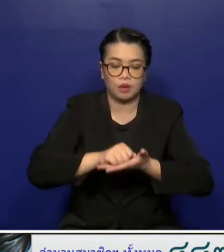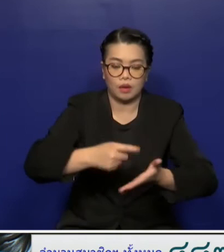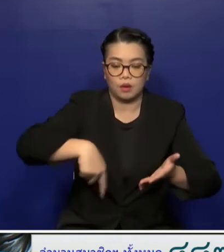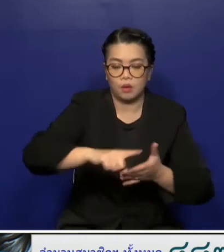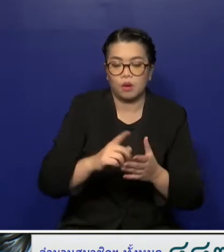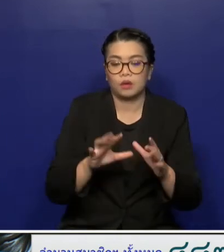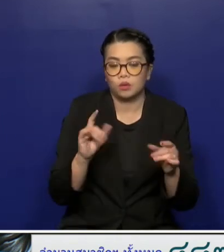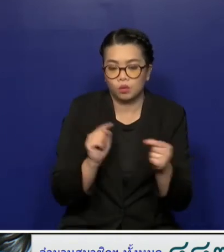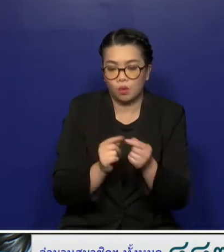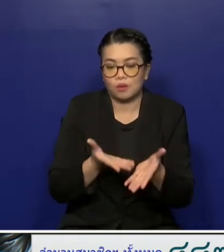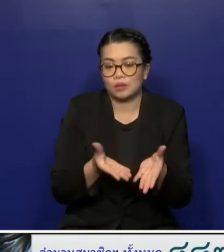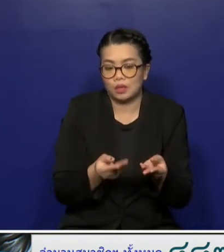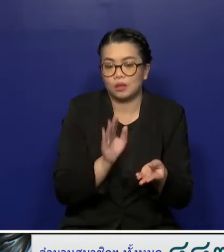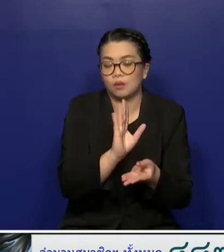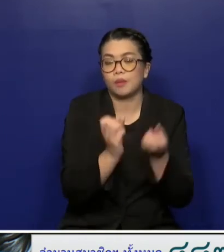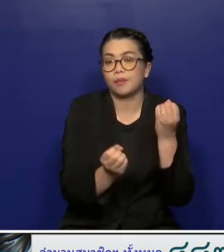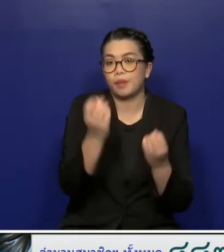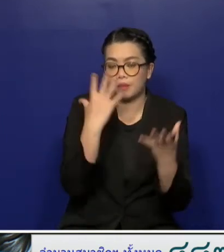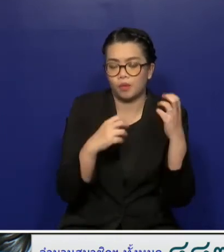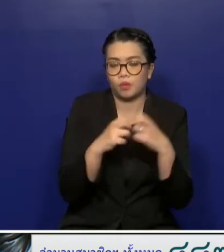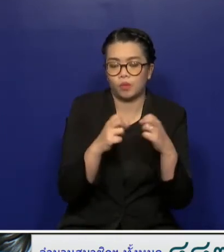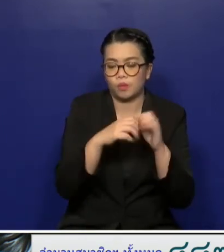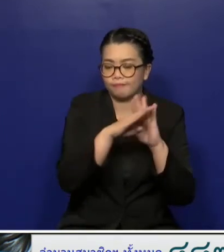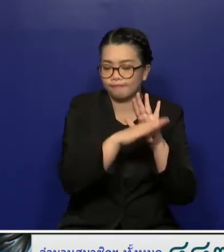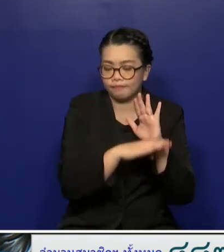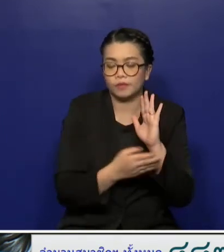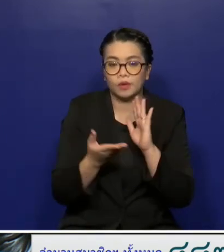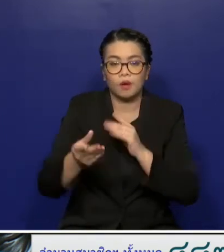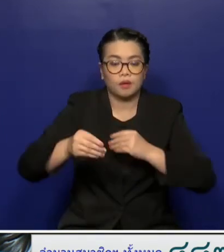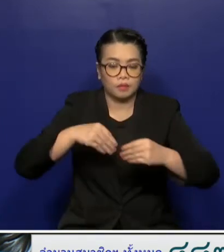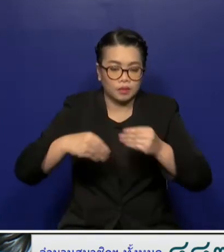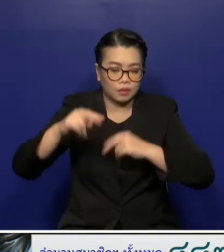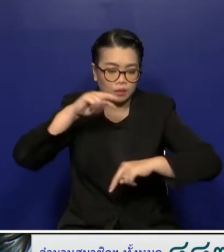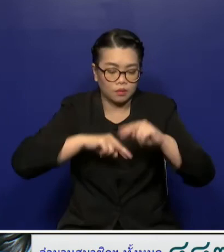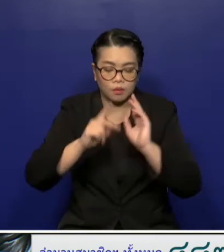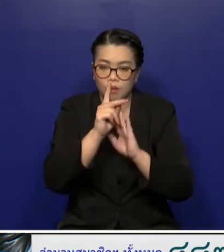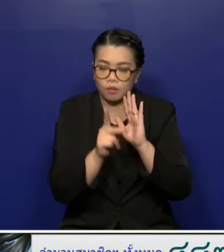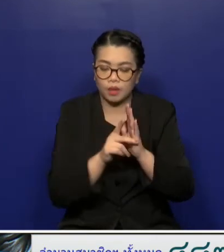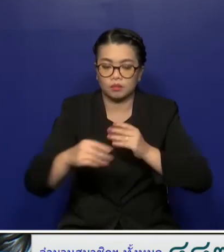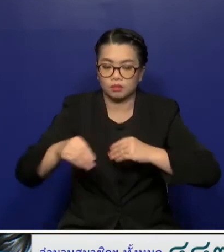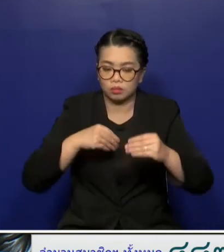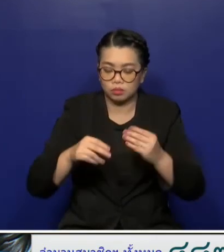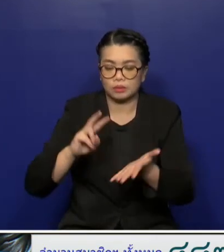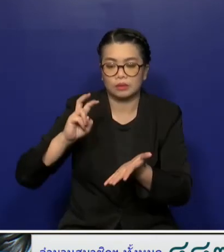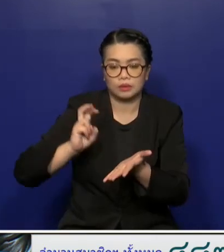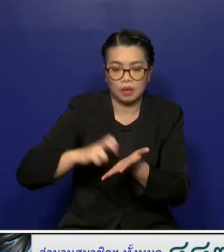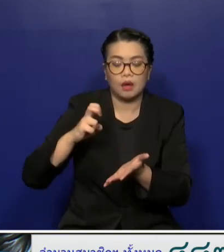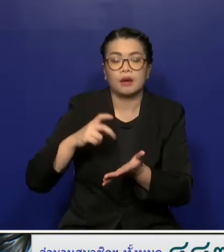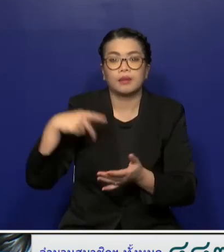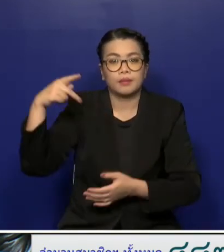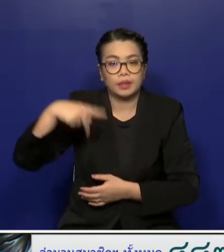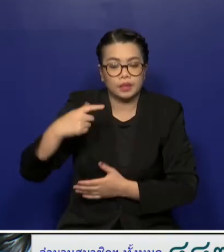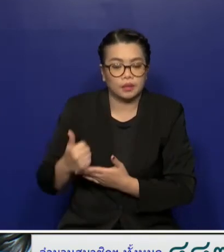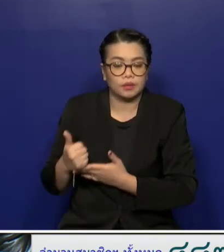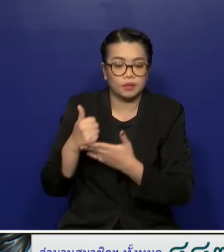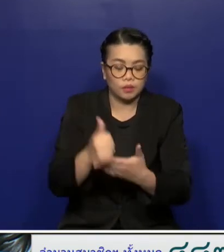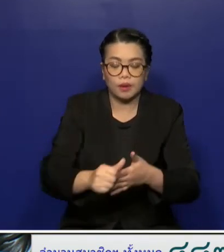่งยากทับซ้อนมาก ด้วยขั้นตอนและเอ็ษาารก็ขอให้พ.ธธรทวนี่เรื่องของกฎหมายหรอทำอานุบญหัติในการที่จะได้เข้าไปแก้ไ